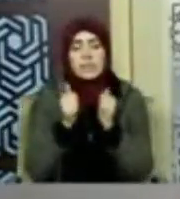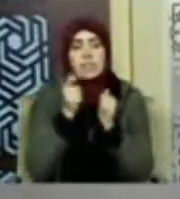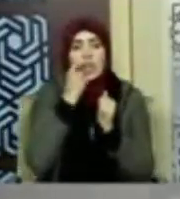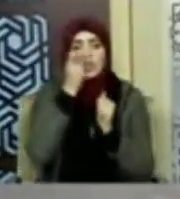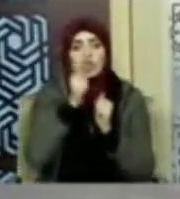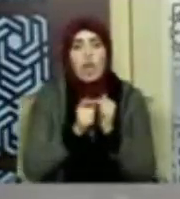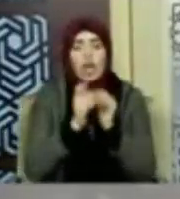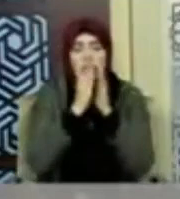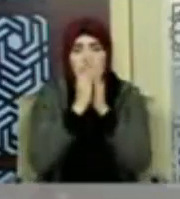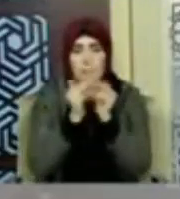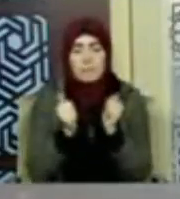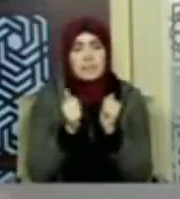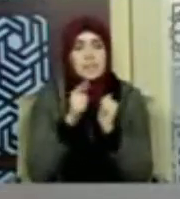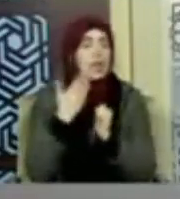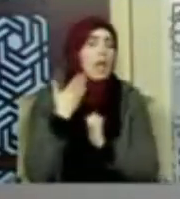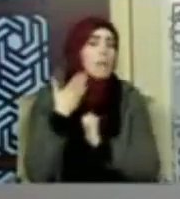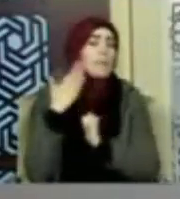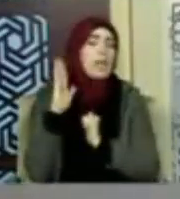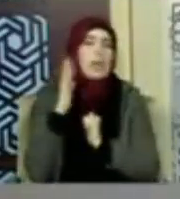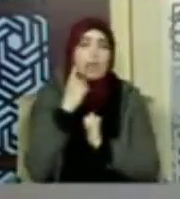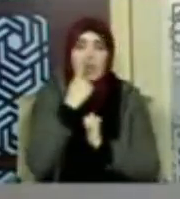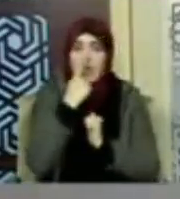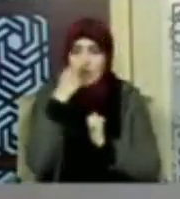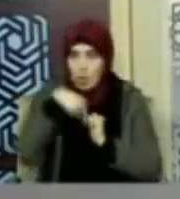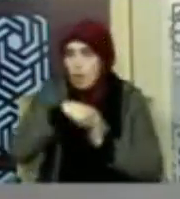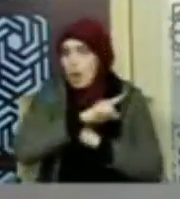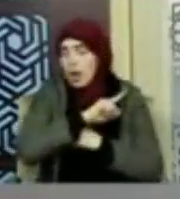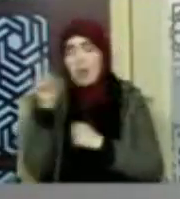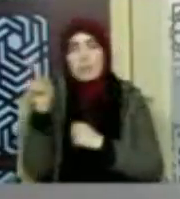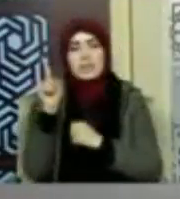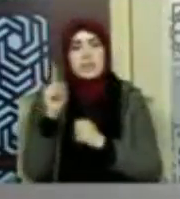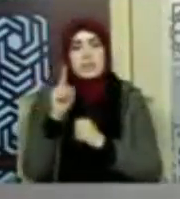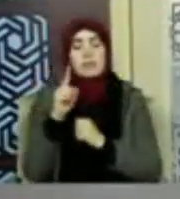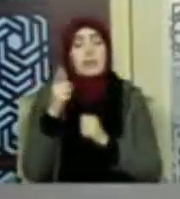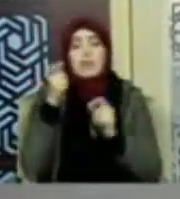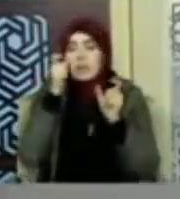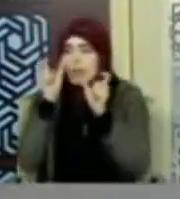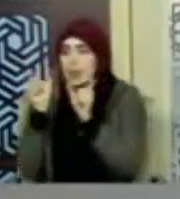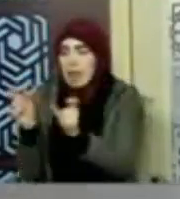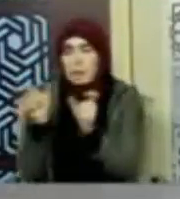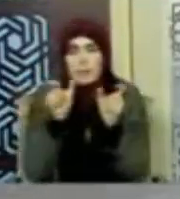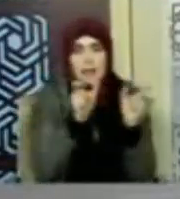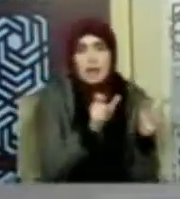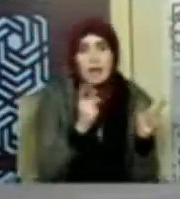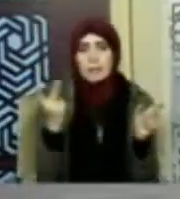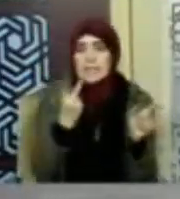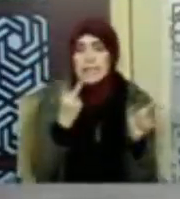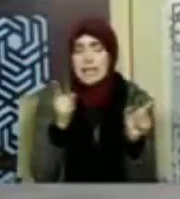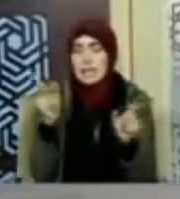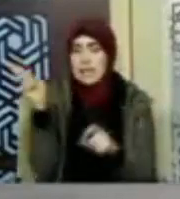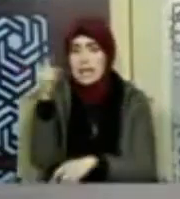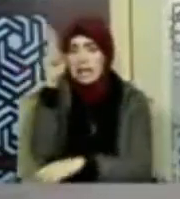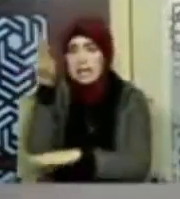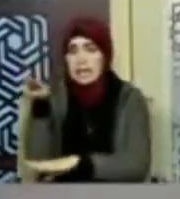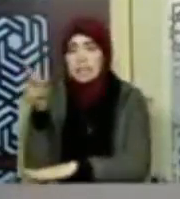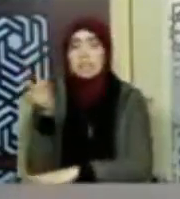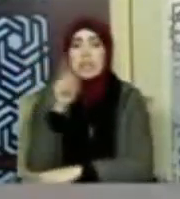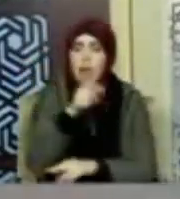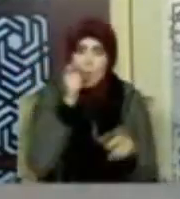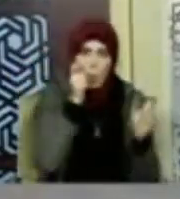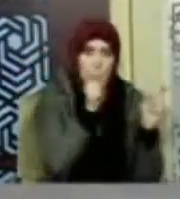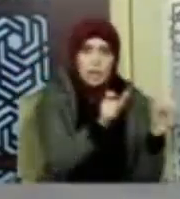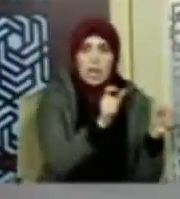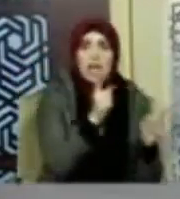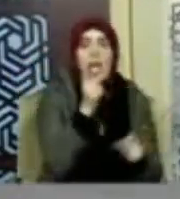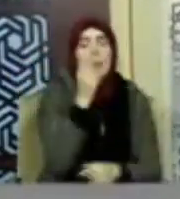أيها المصري الأبي، لنحمي الكنيسة والمسجد، أخي أيها المصري